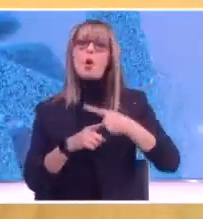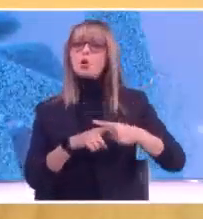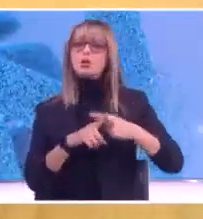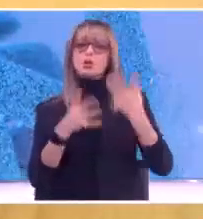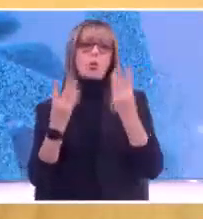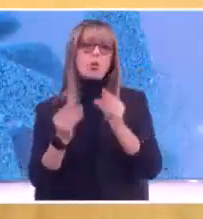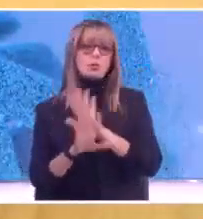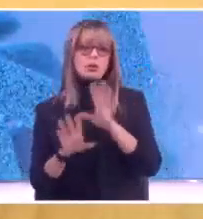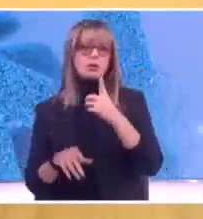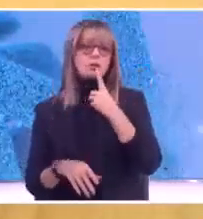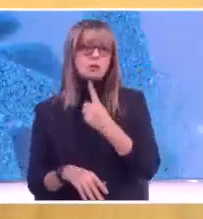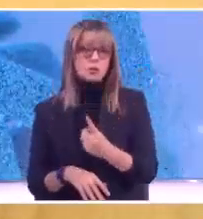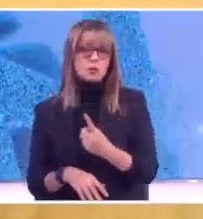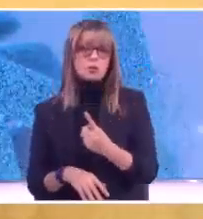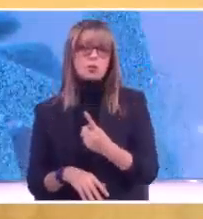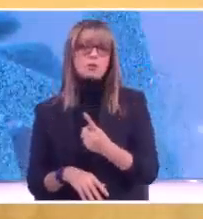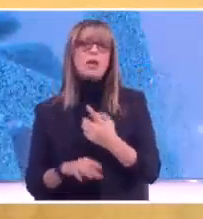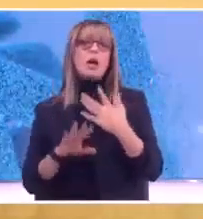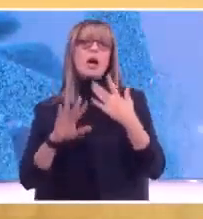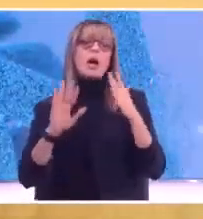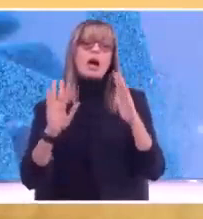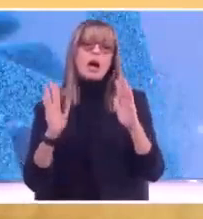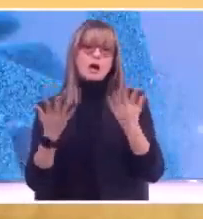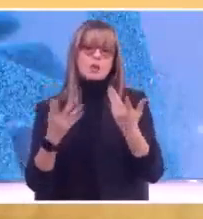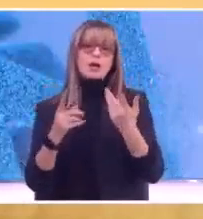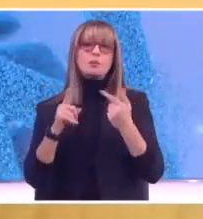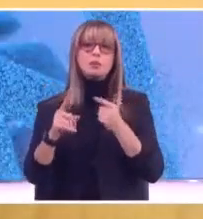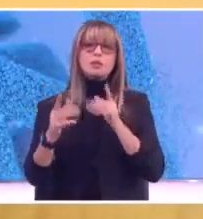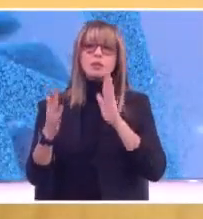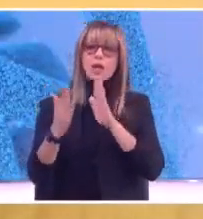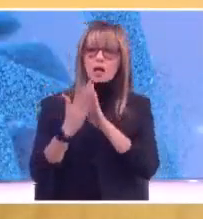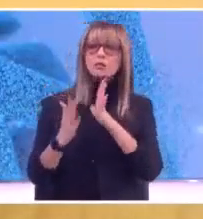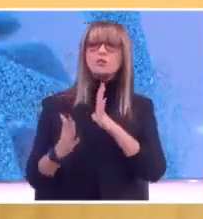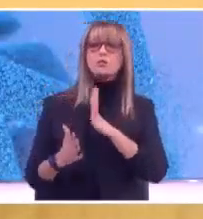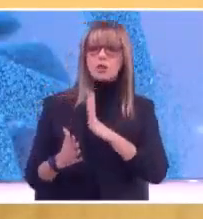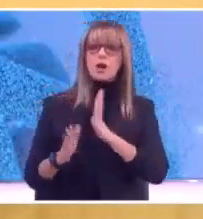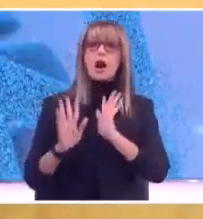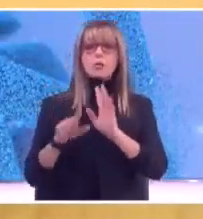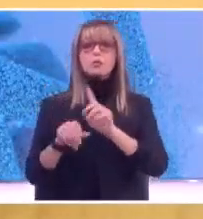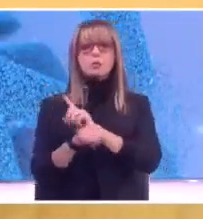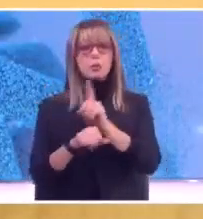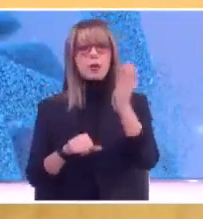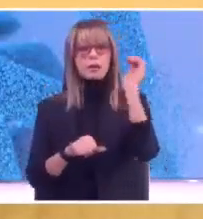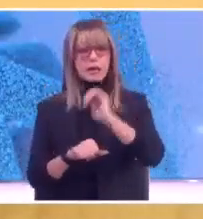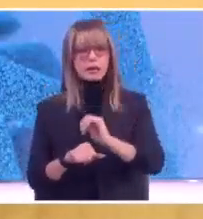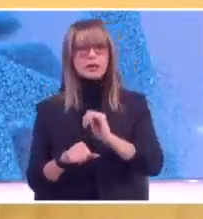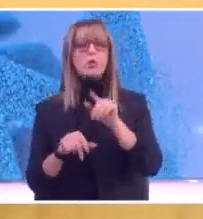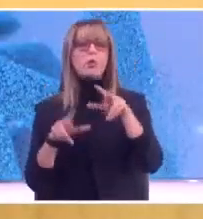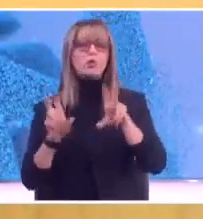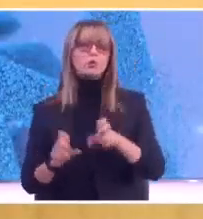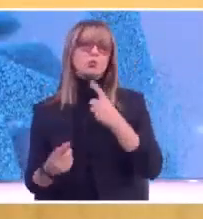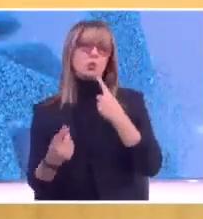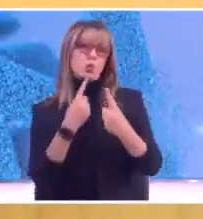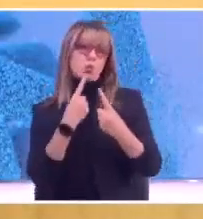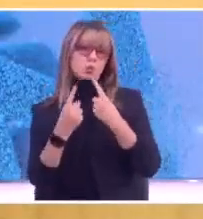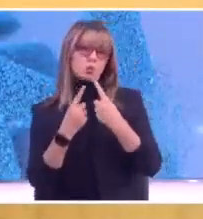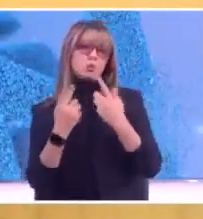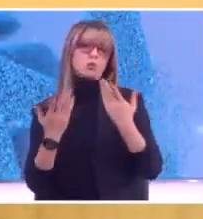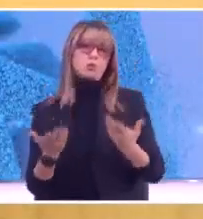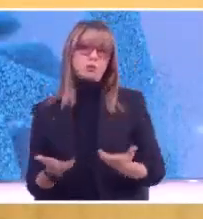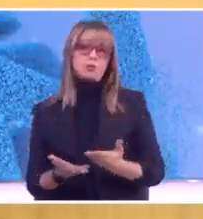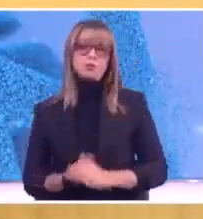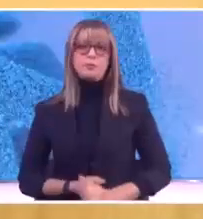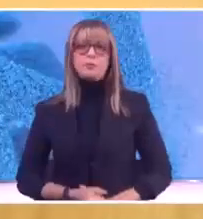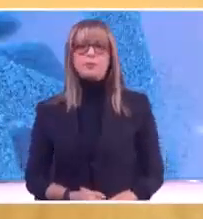ortaklıkları olmadığını söyleyen Buldan, ancak ilkesel yaklaşımlarımız var. Bunlar zamanı geldiğinde oturup konuşabiliriz,